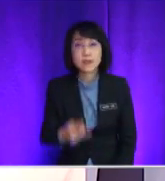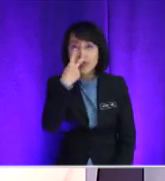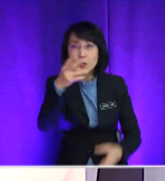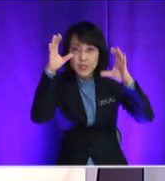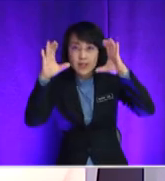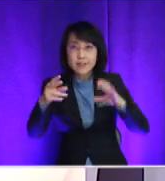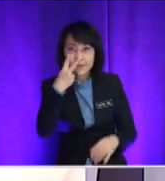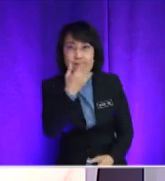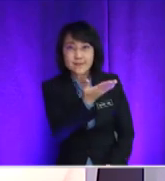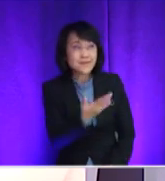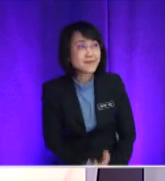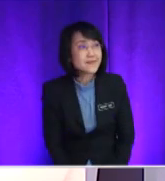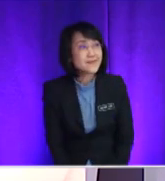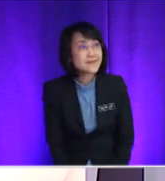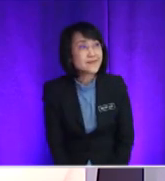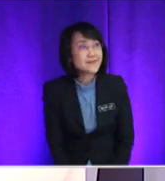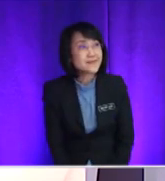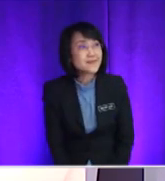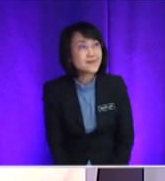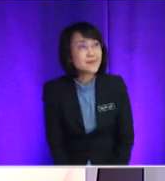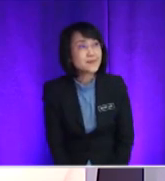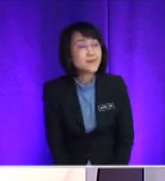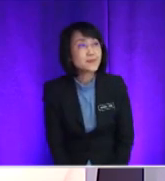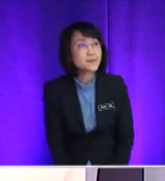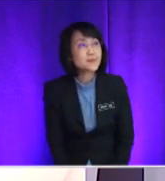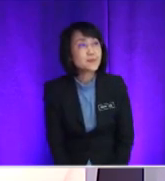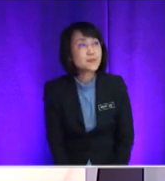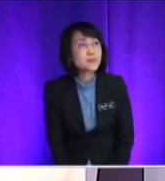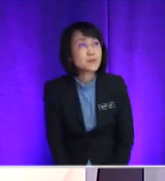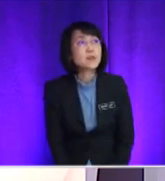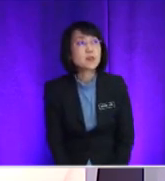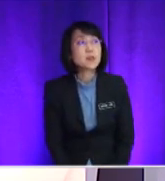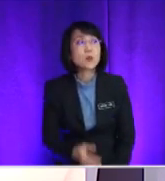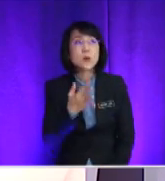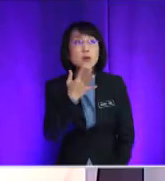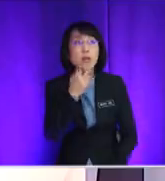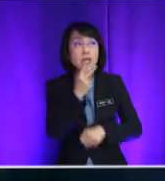kita masukkan bagian yang sabun ada yang berwarna